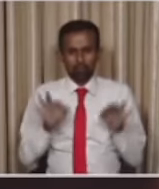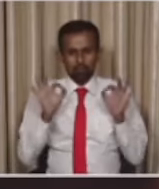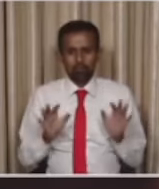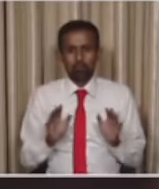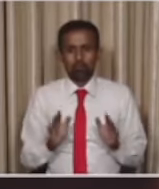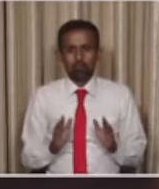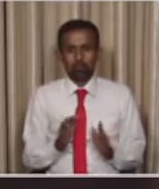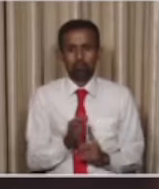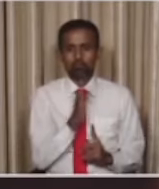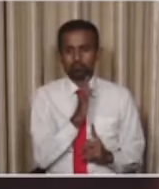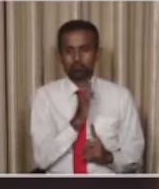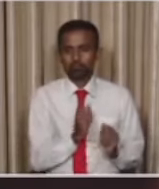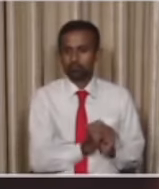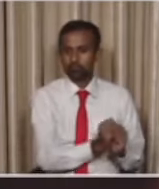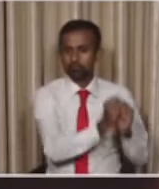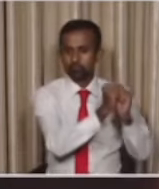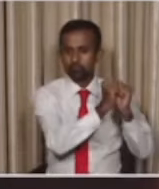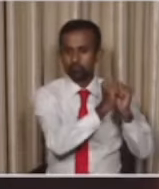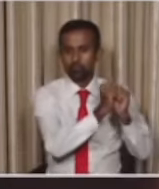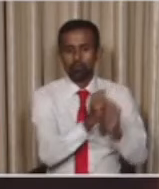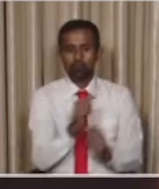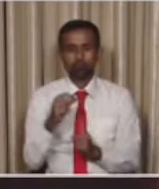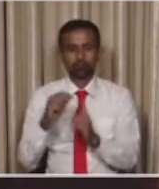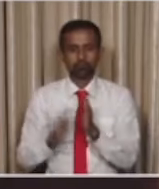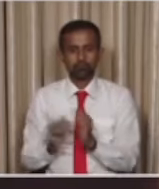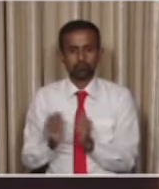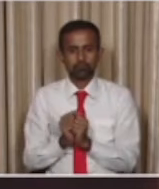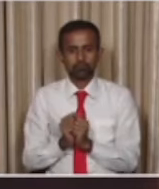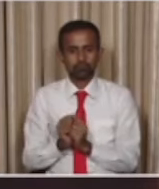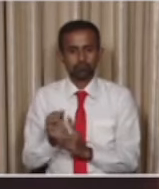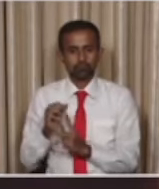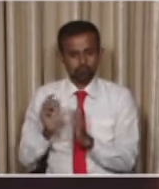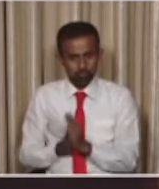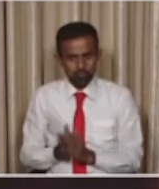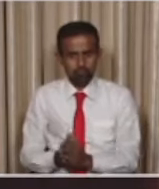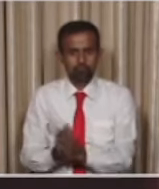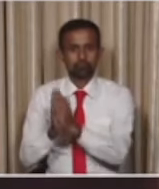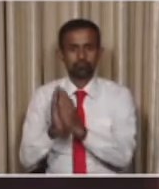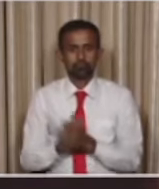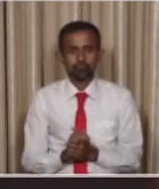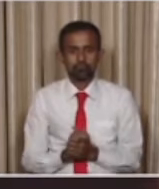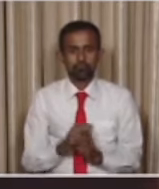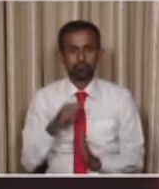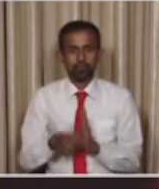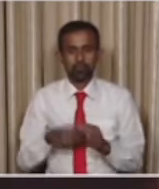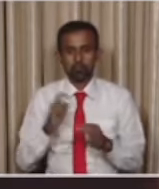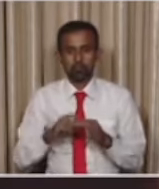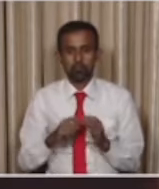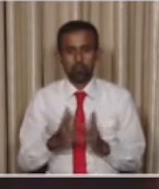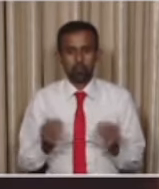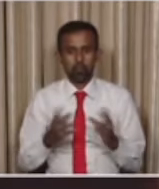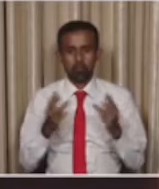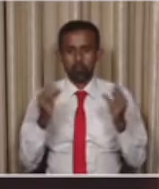යනවා ජනාධිපතිතුමාගේ වැඩ පිළිවෙල ජනාධිපතිතුමාගේ නිනවා අගමැතිතුමාගේ වැඩ පිළිවෙල අගමැතිතුමාගේ නිනවා රටේ තිබ්බ ප්‍රශ්න